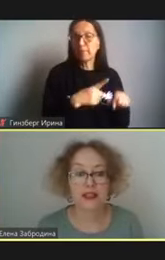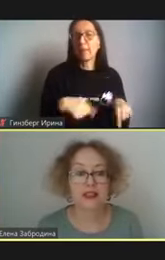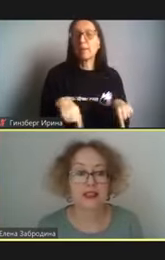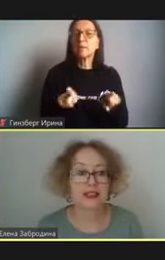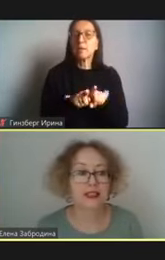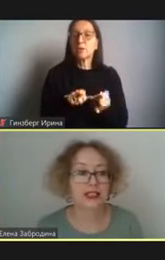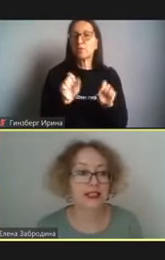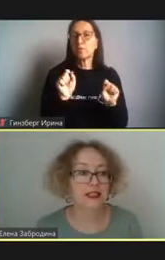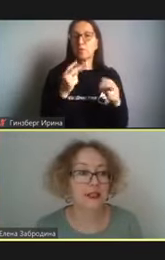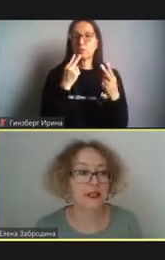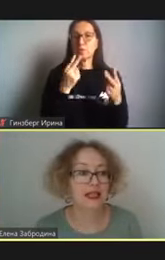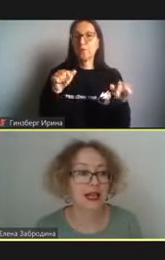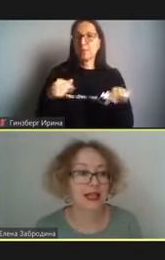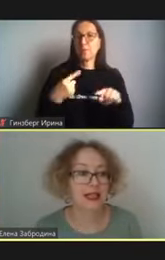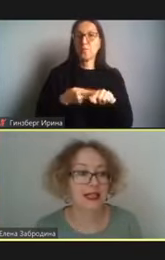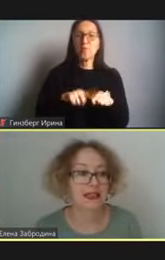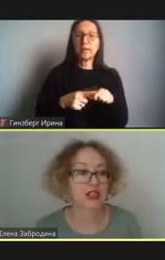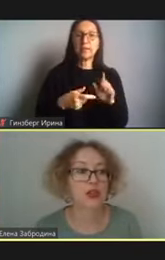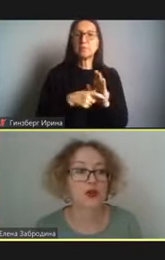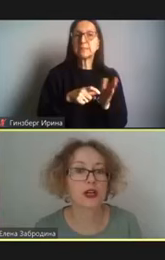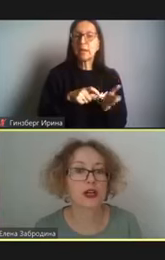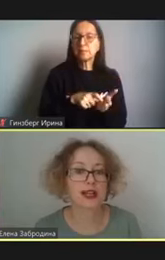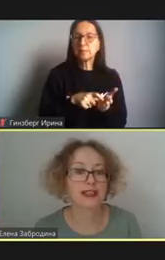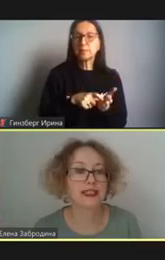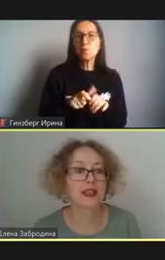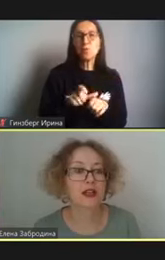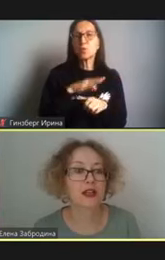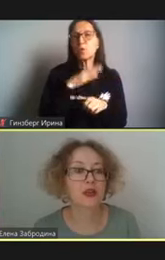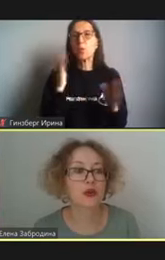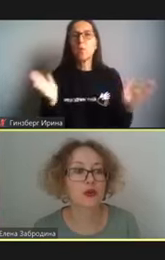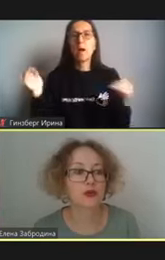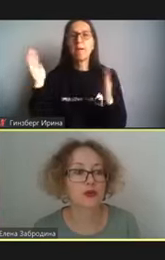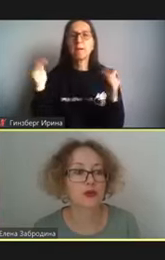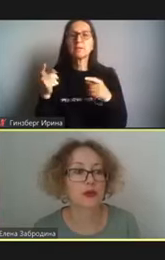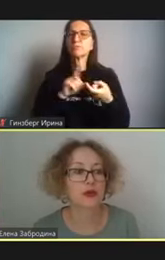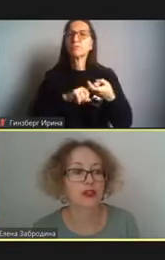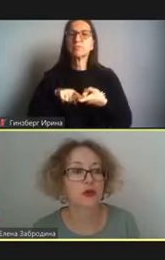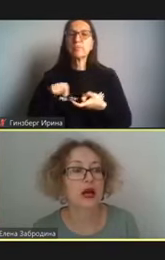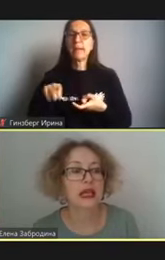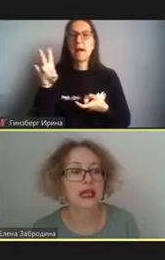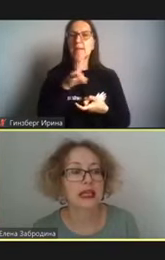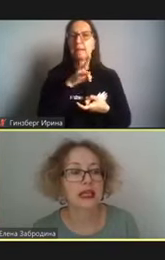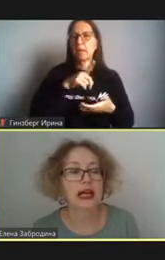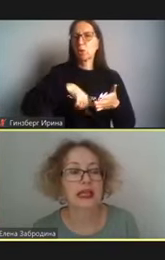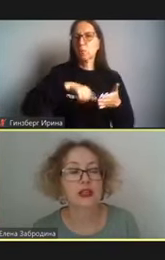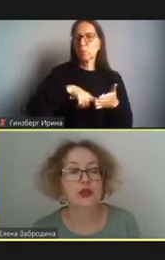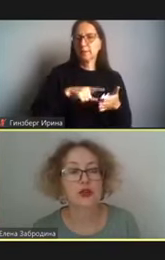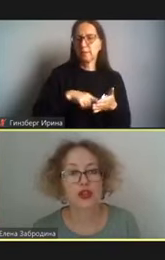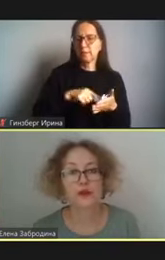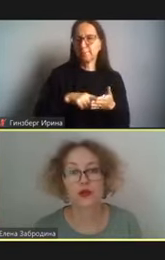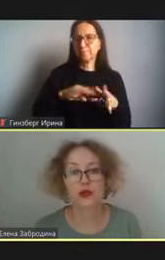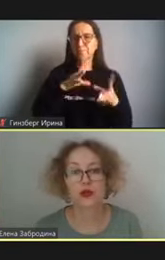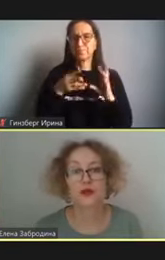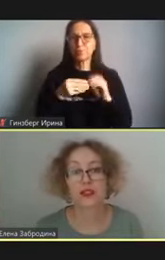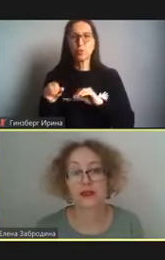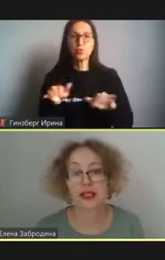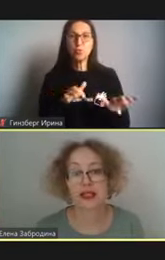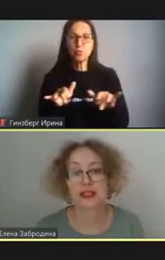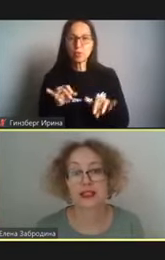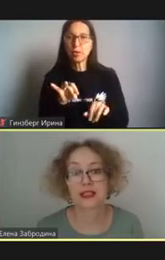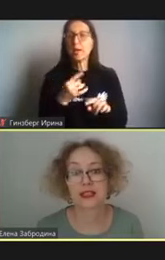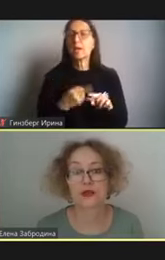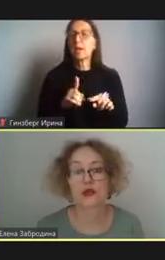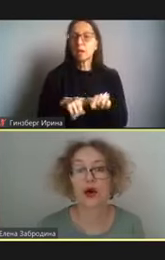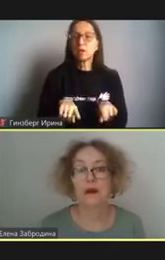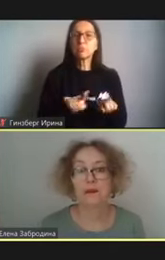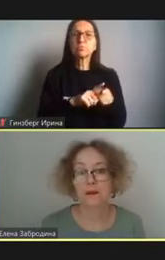можете видеть здесь, в этом зале, достаточно много картин на религиозную тематику, и это тоже, безусловно, связано